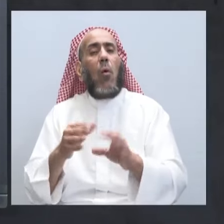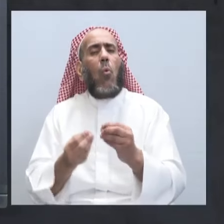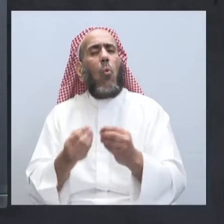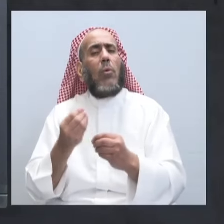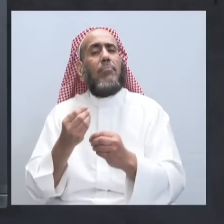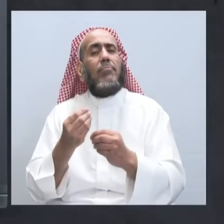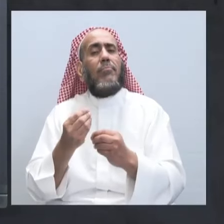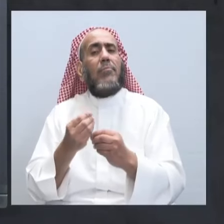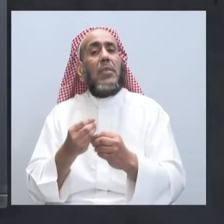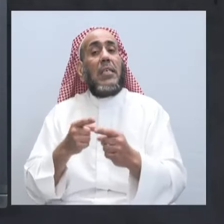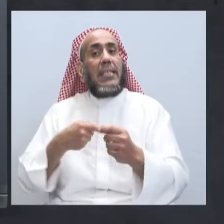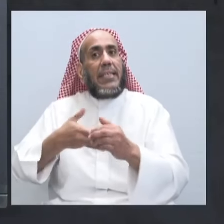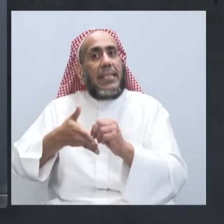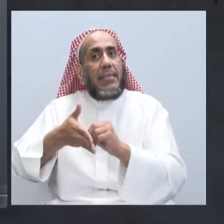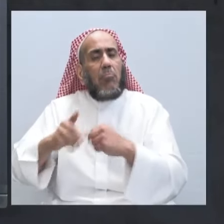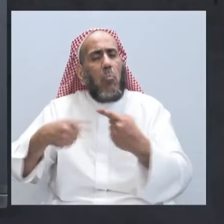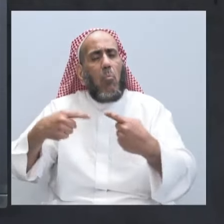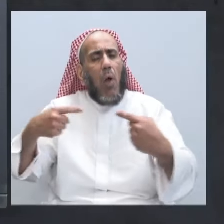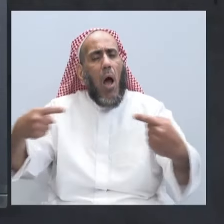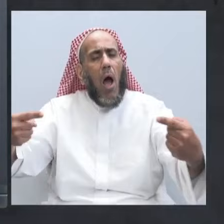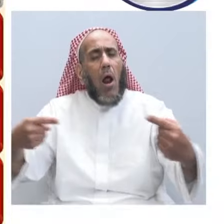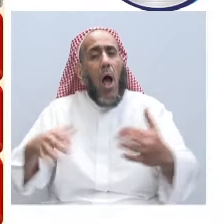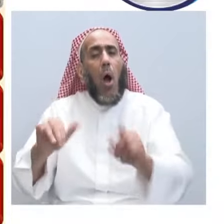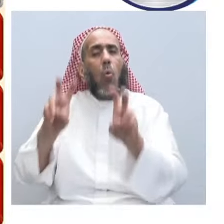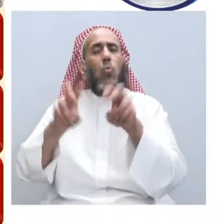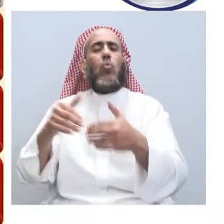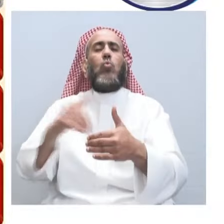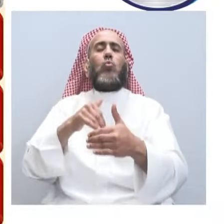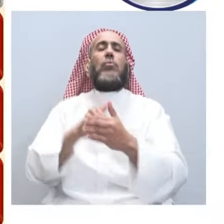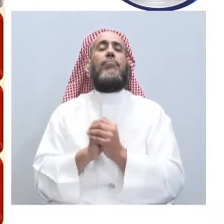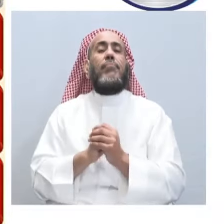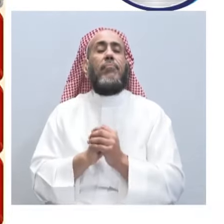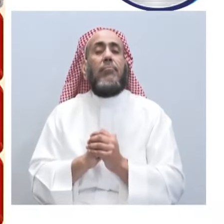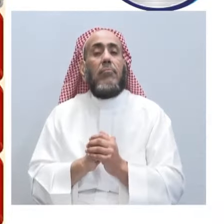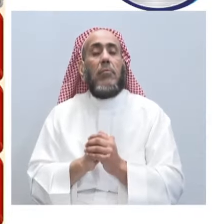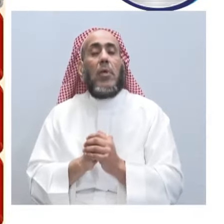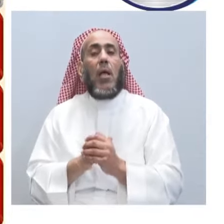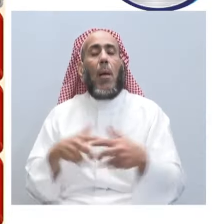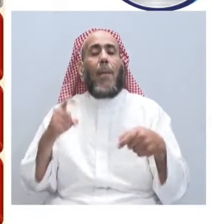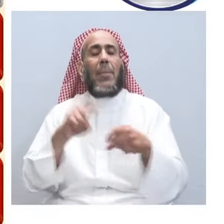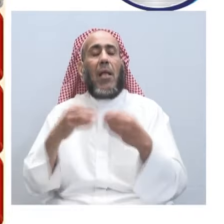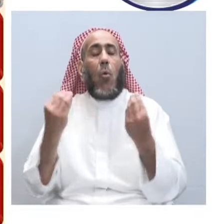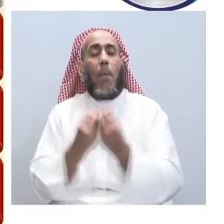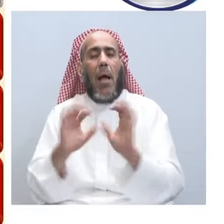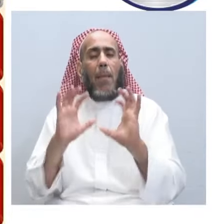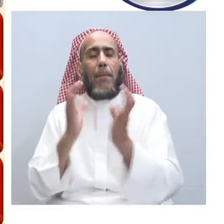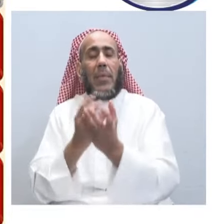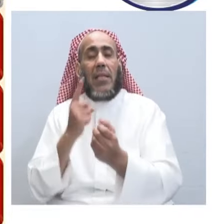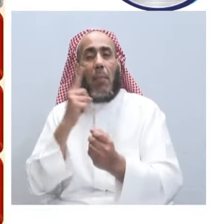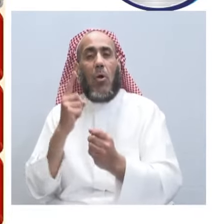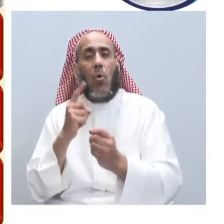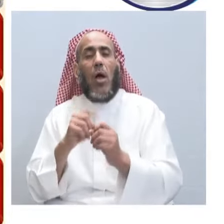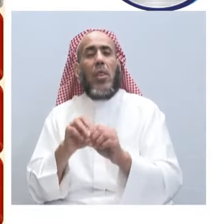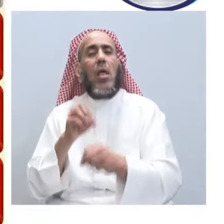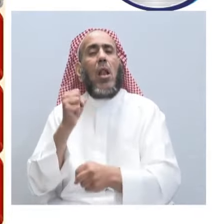اما استمرار او رجوع احسنتم طيب بالتعاون مع مجموعتي تاملوا هذه